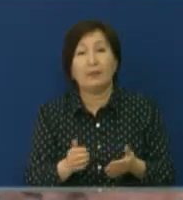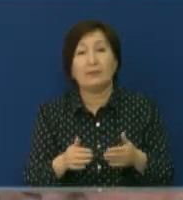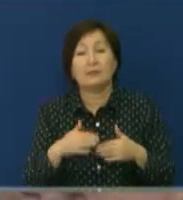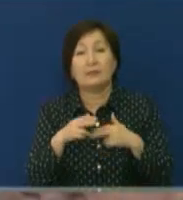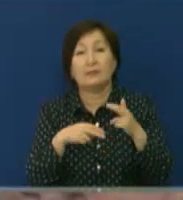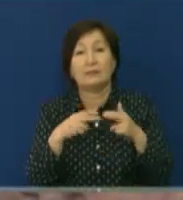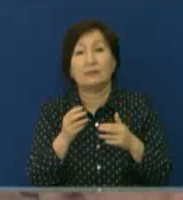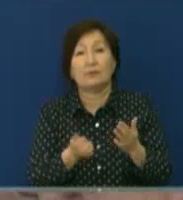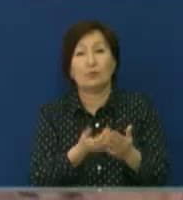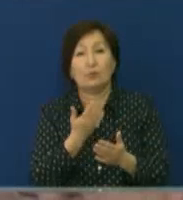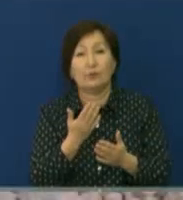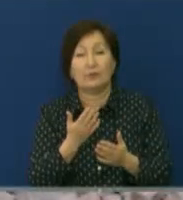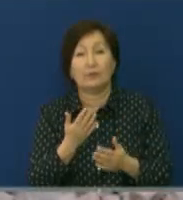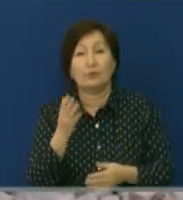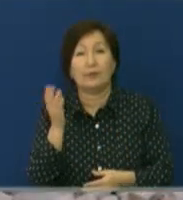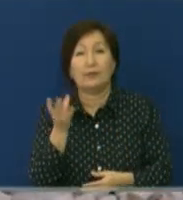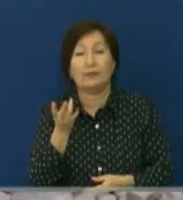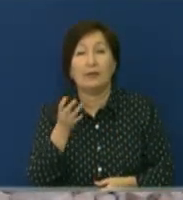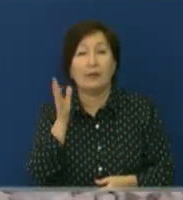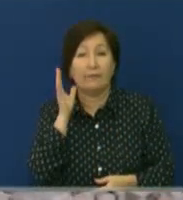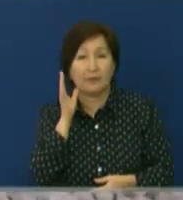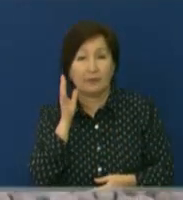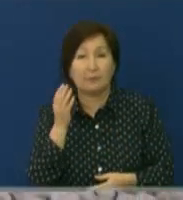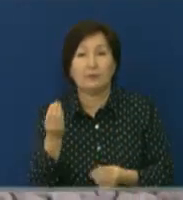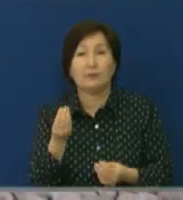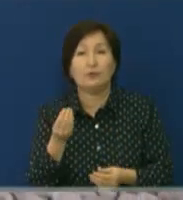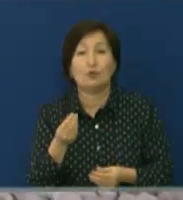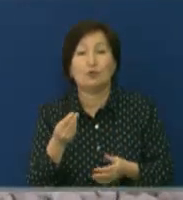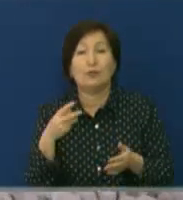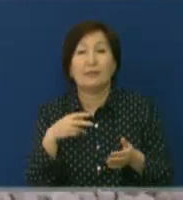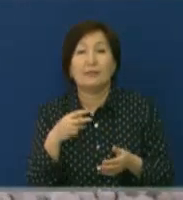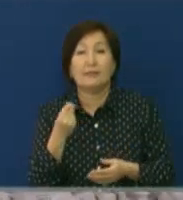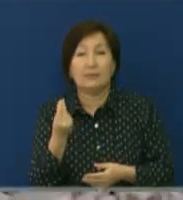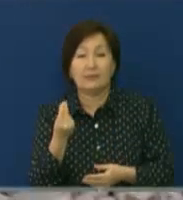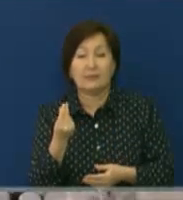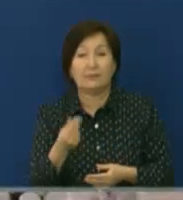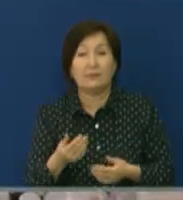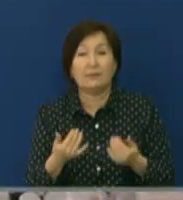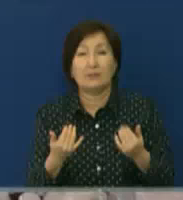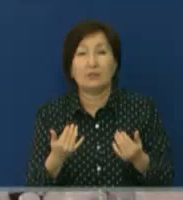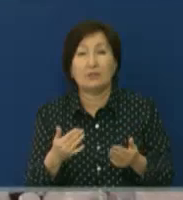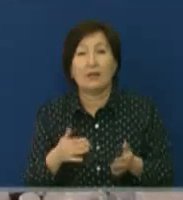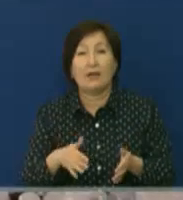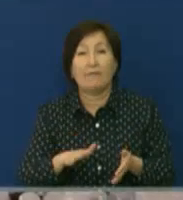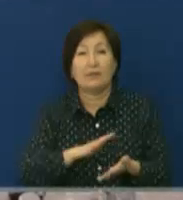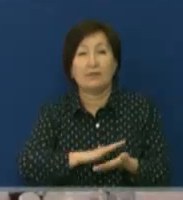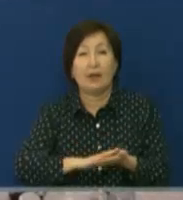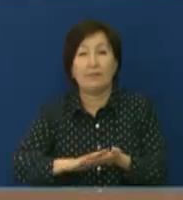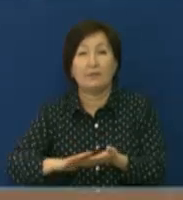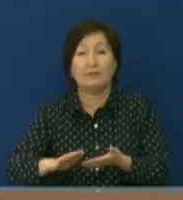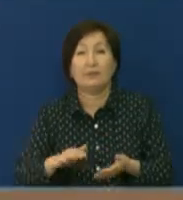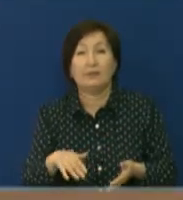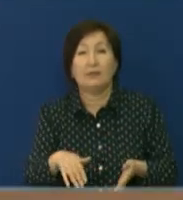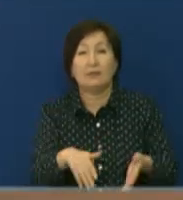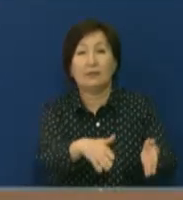времени и значительных средств связи с этим одним из выходов из ситуации стало выравнивания дорог сих посыпкой крупным щебнем